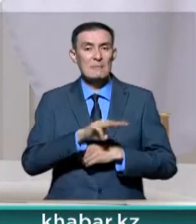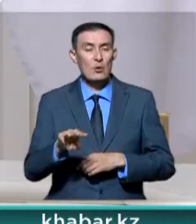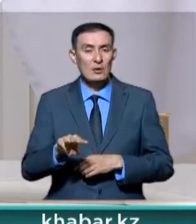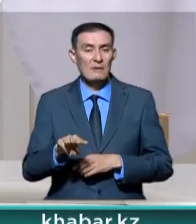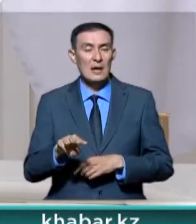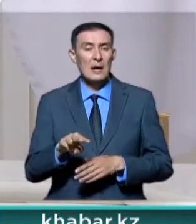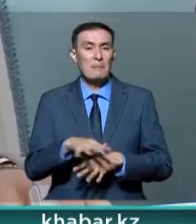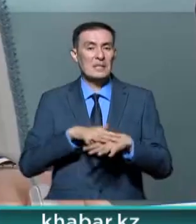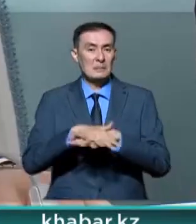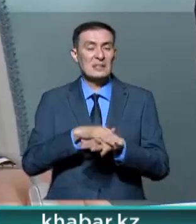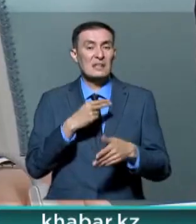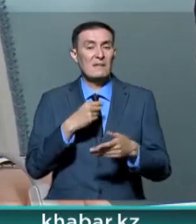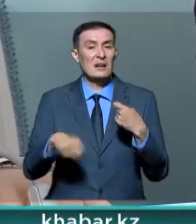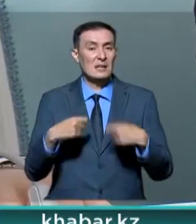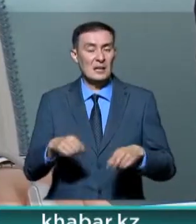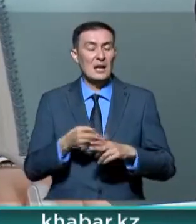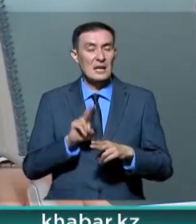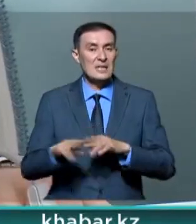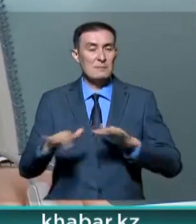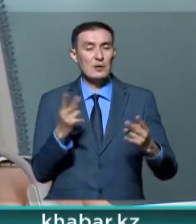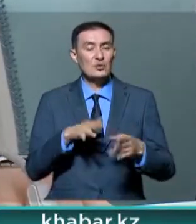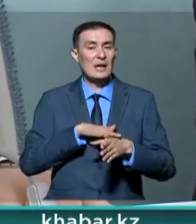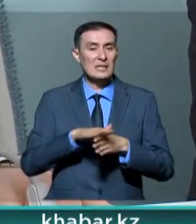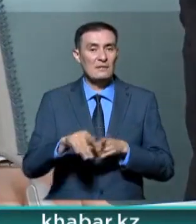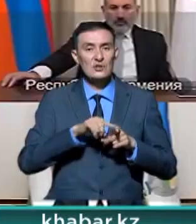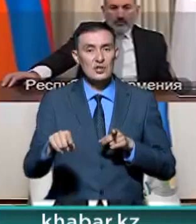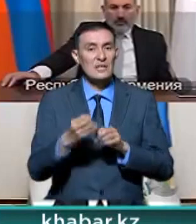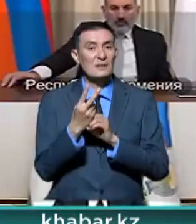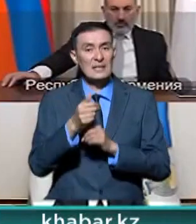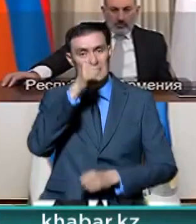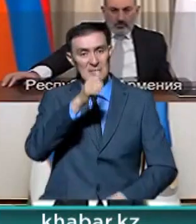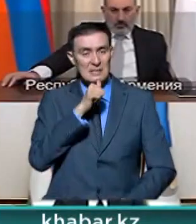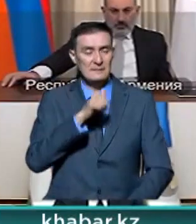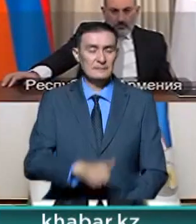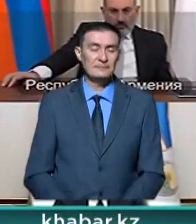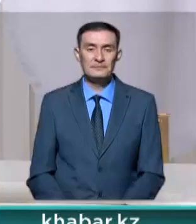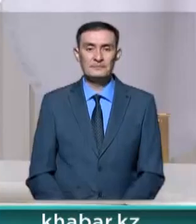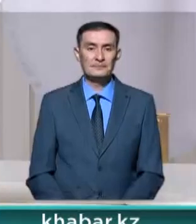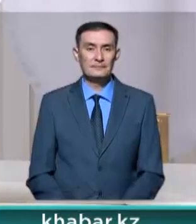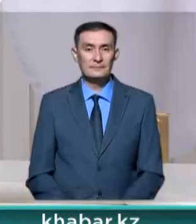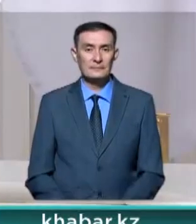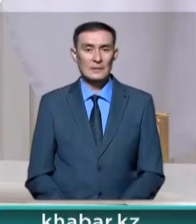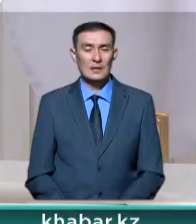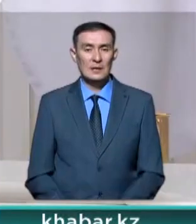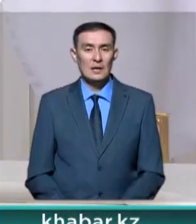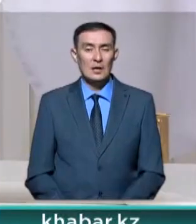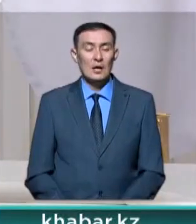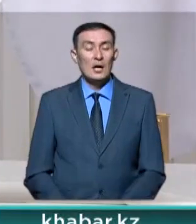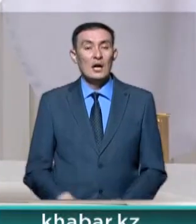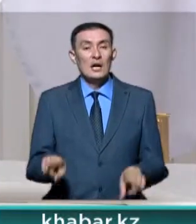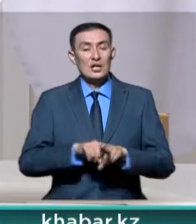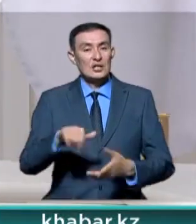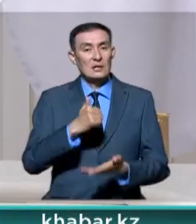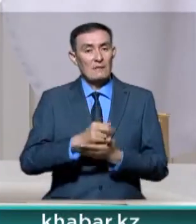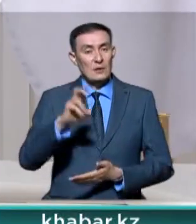180-миллионного потребительского рынка. Данные меры предлагаю реализовать в течение 12 месяцев. Указал президент страны также